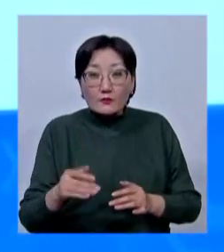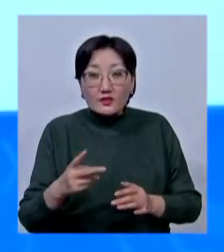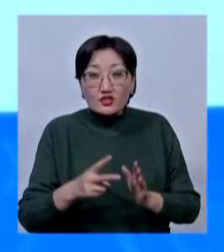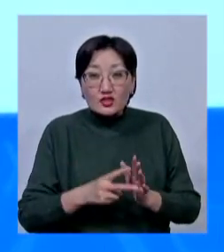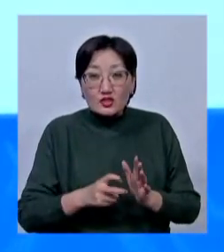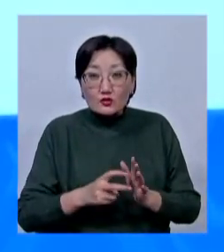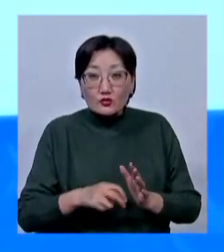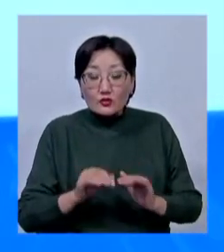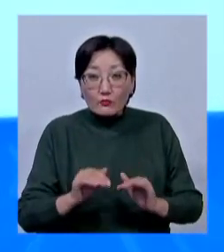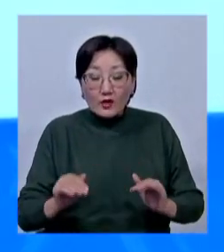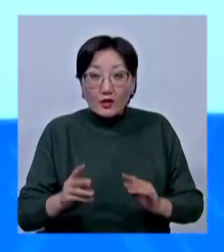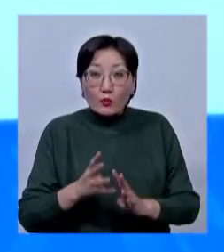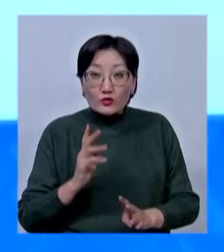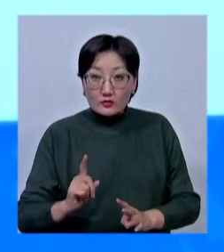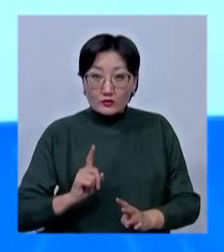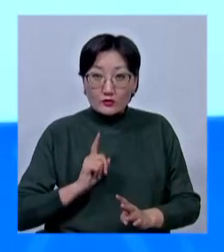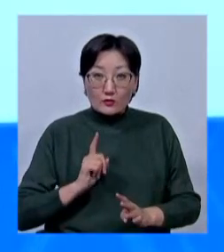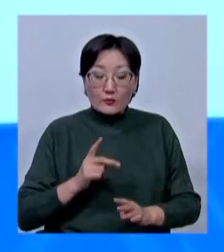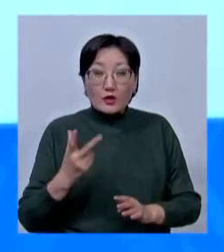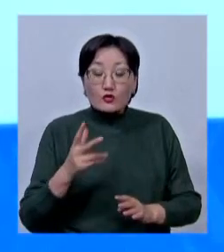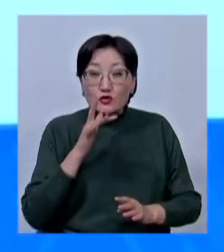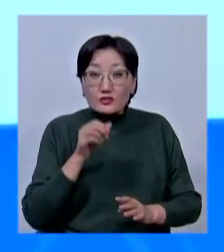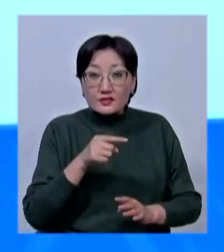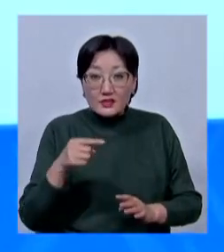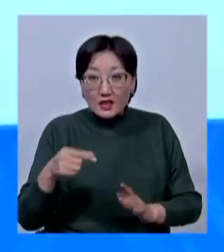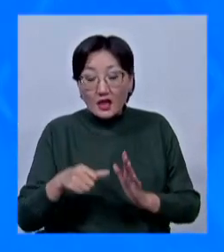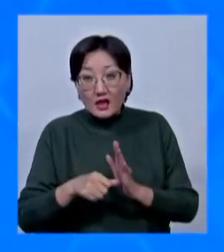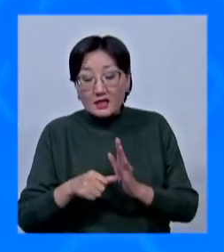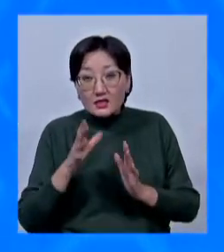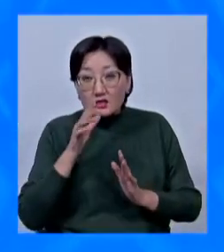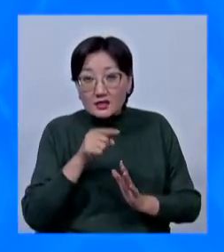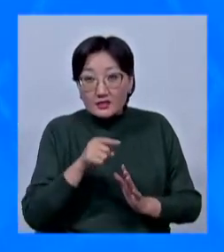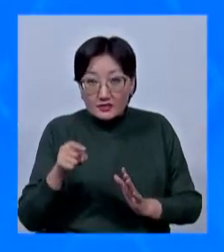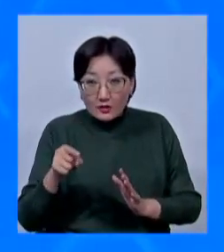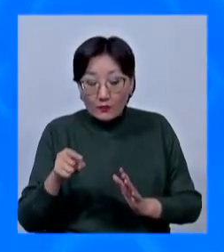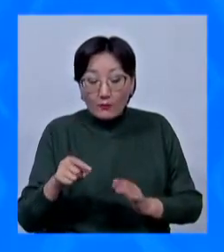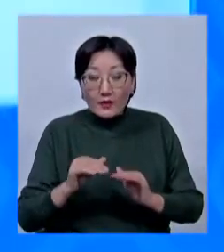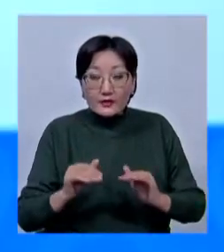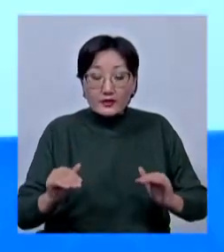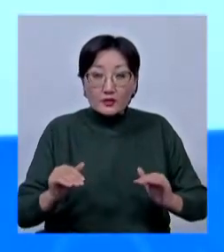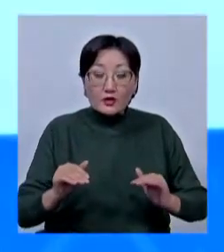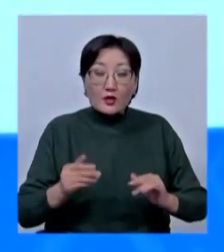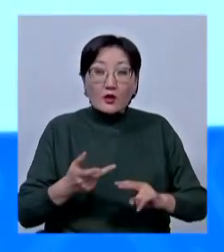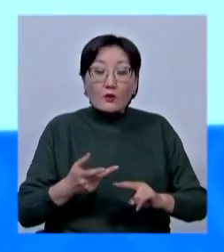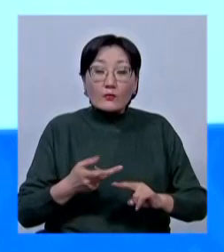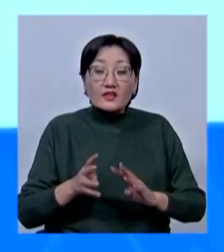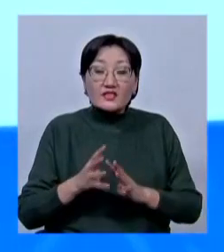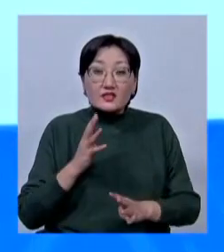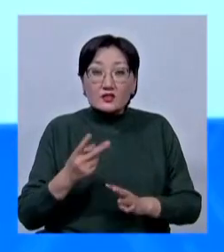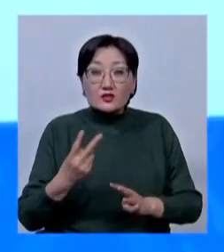бала кезекте тұр. Ал егер 3 жастан 6 жасқа дейін аралықты алатын болсақ, балалардың бұл кезекте